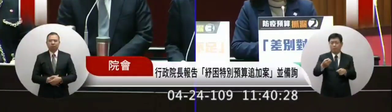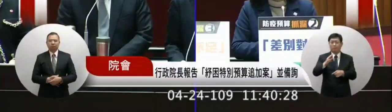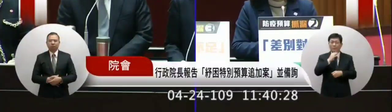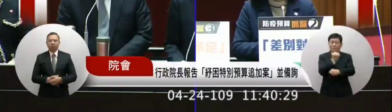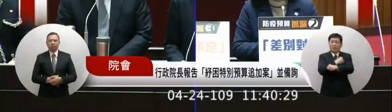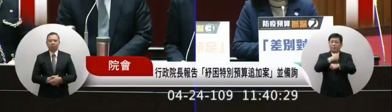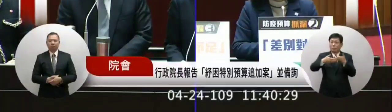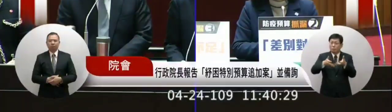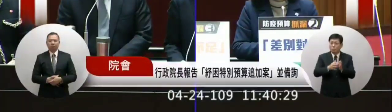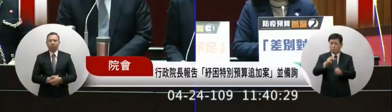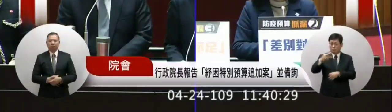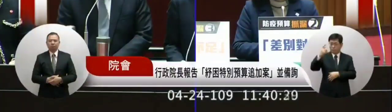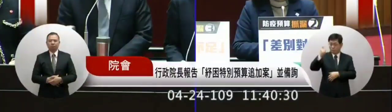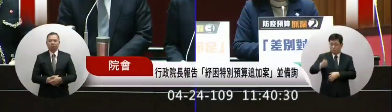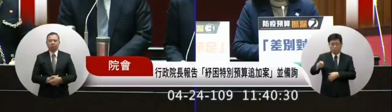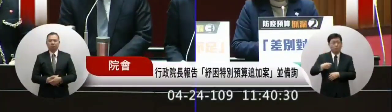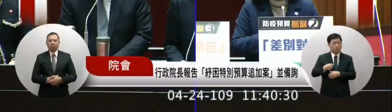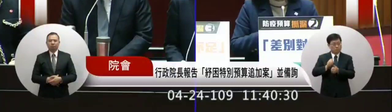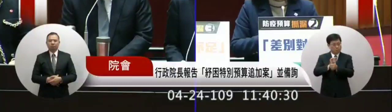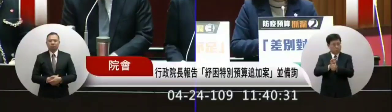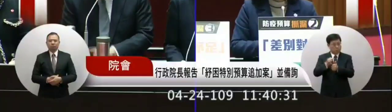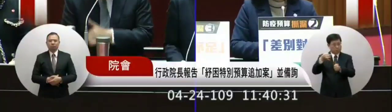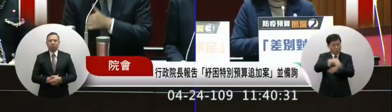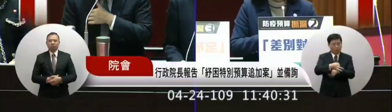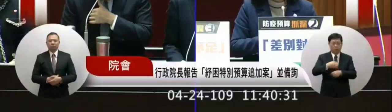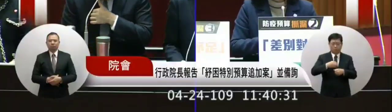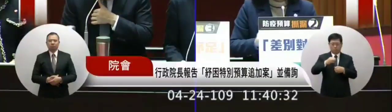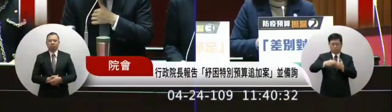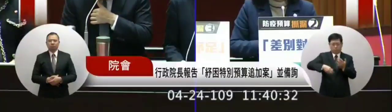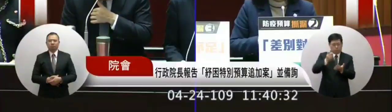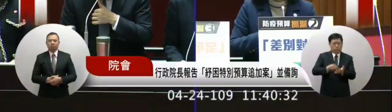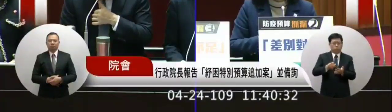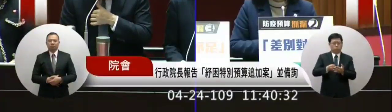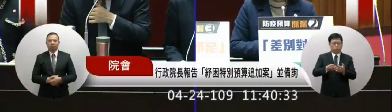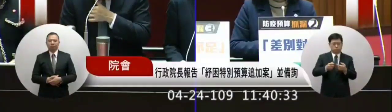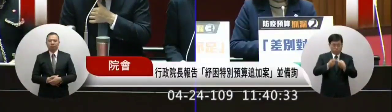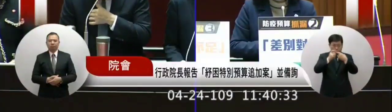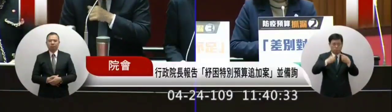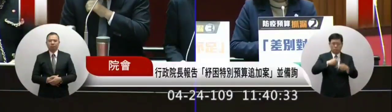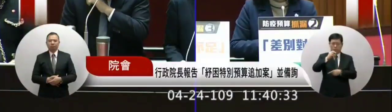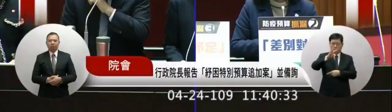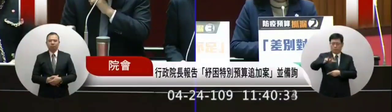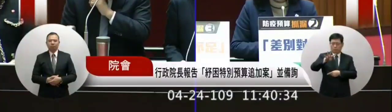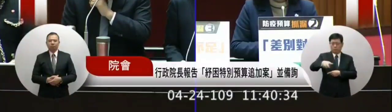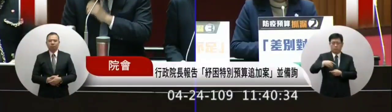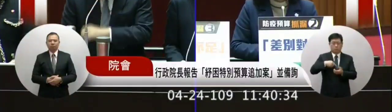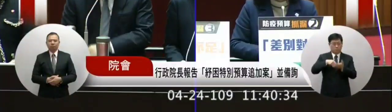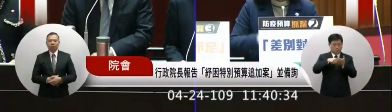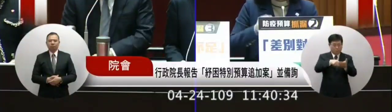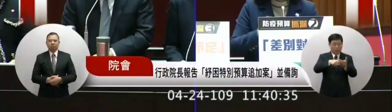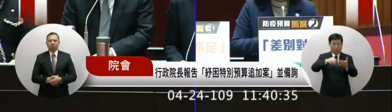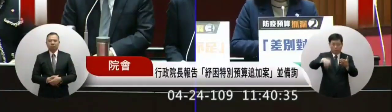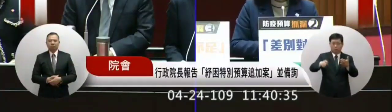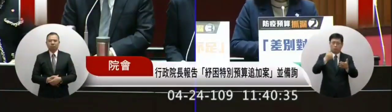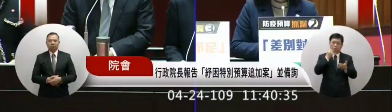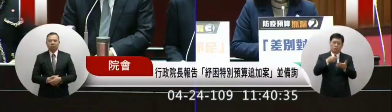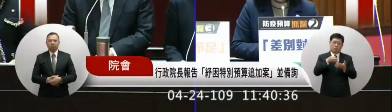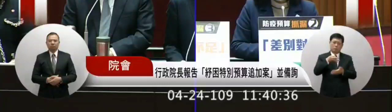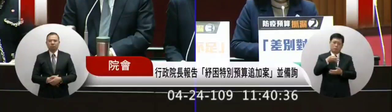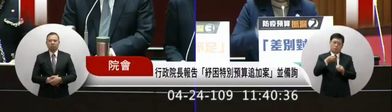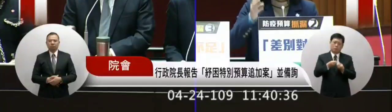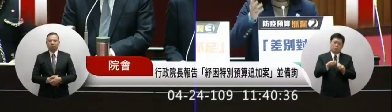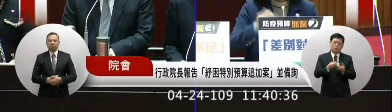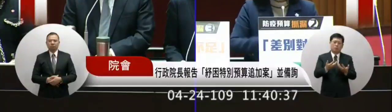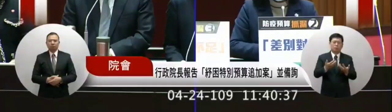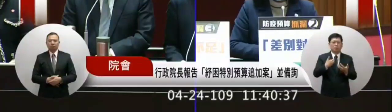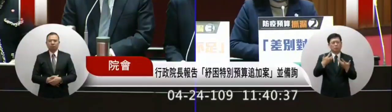是劳动部的300亿的这个对象里面，就设定了一个门槛，叫24000的投保薪资。很